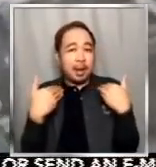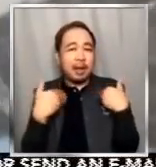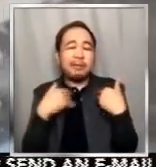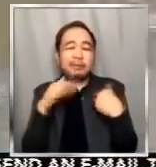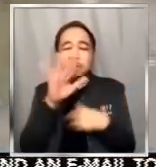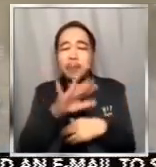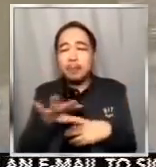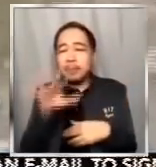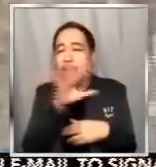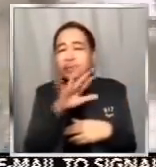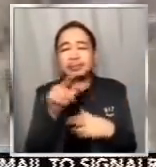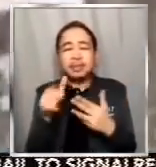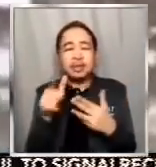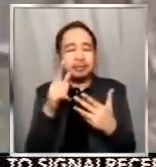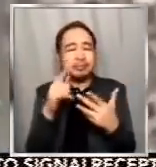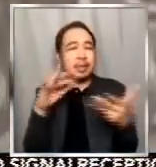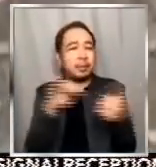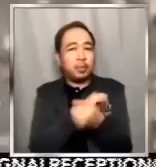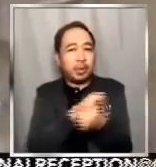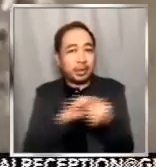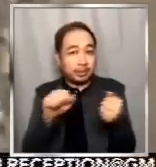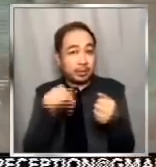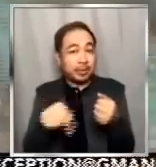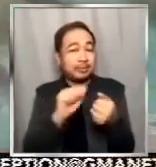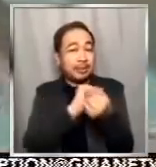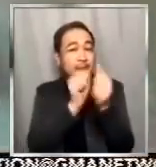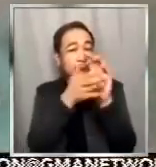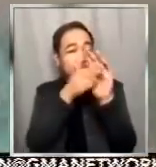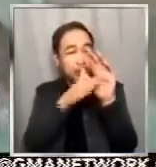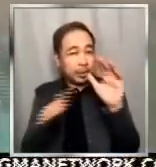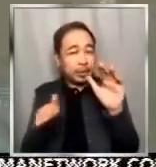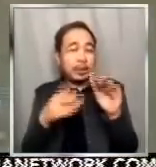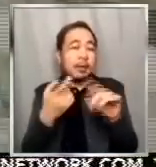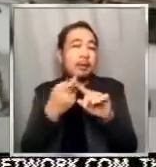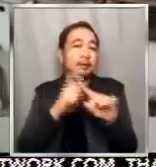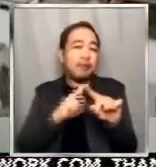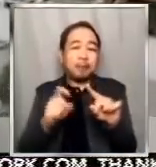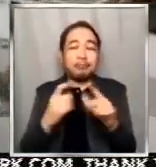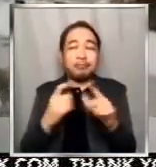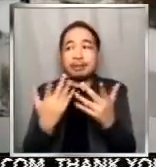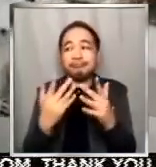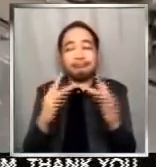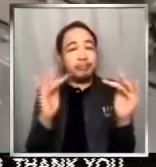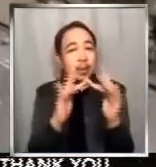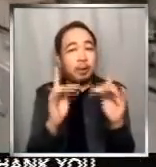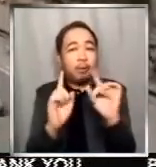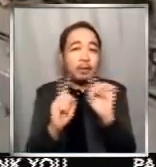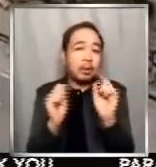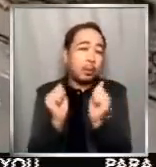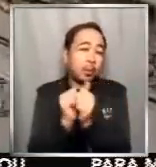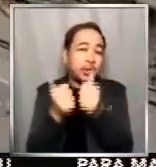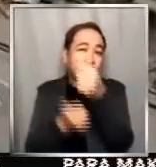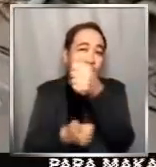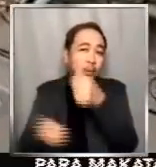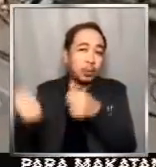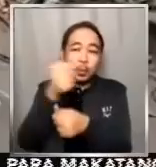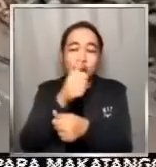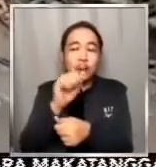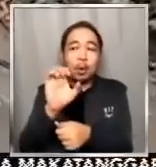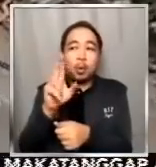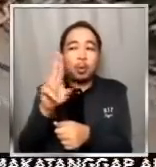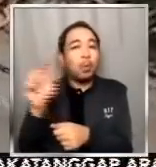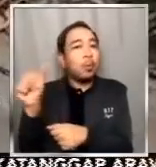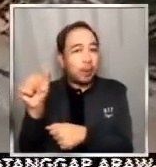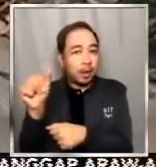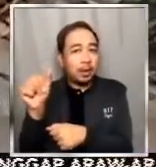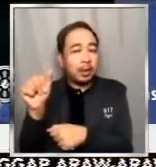the damage in Catanduanes based on our conversation with Governor Buboy Kuwa of the